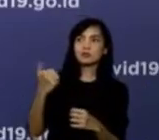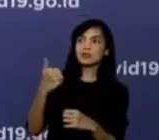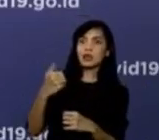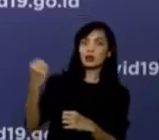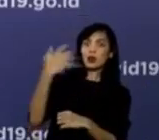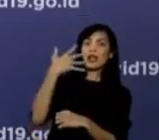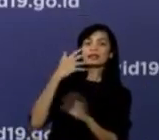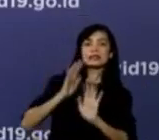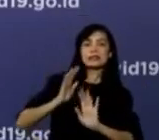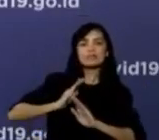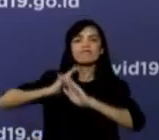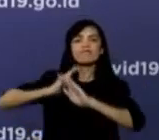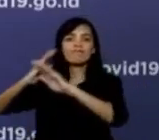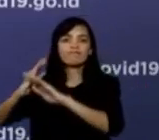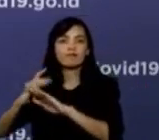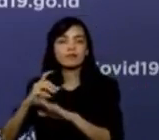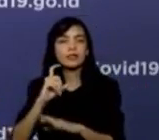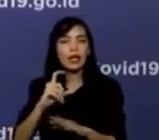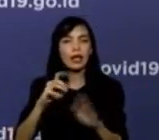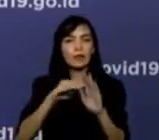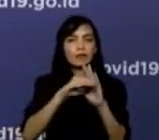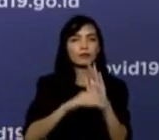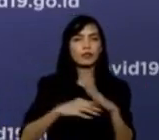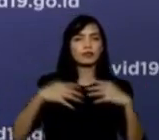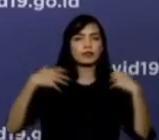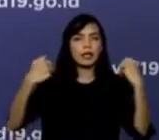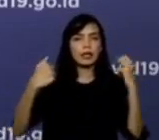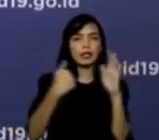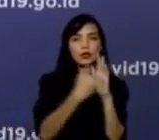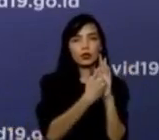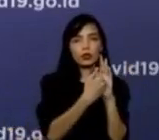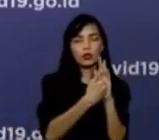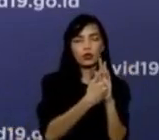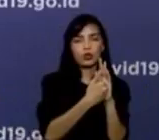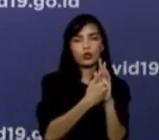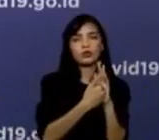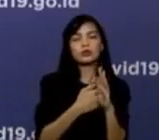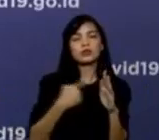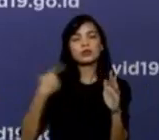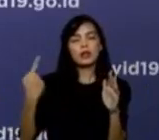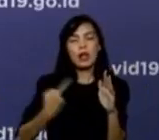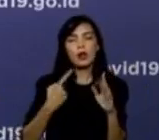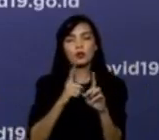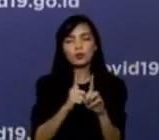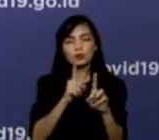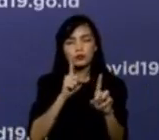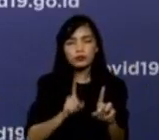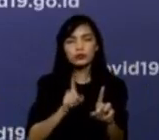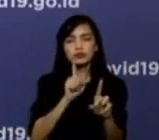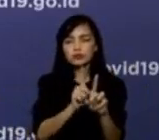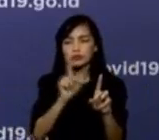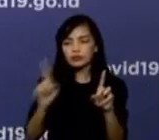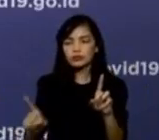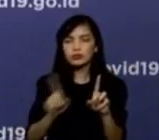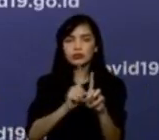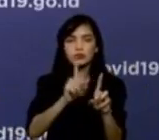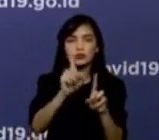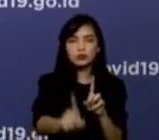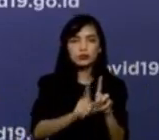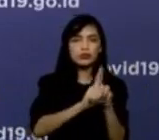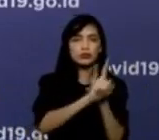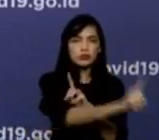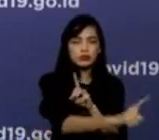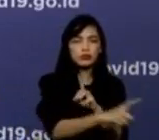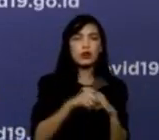tertular dengan menjalankan protokol kesehatan. Selalu menjaga jarak, menggunakan